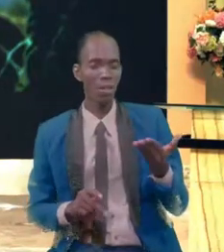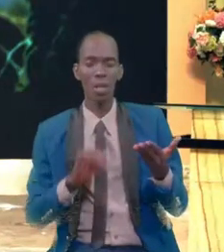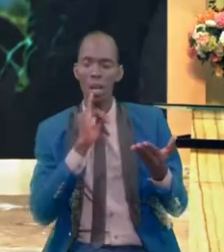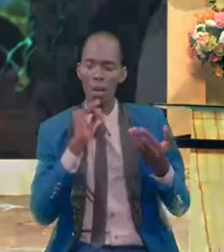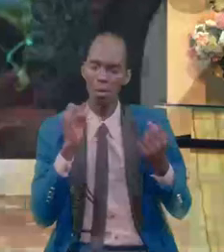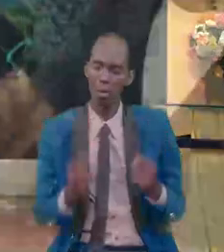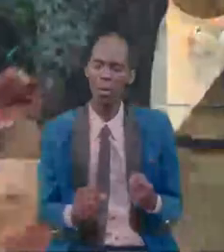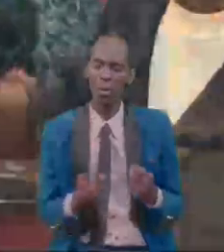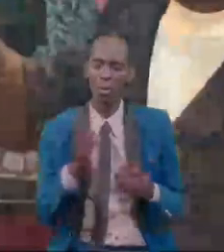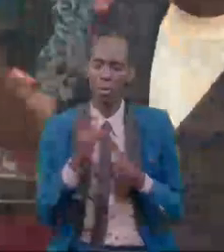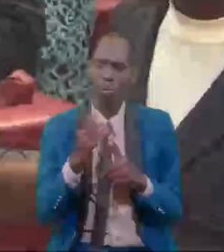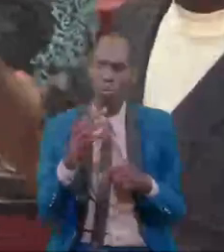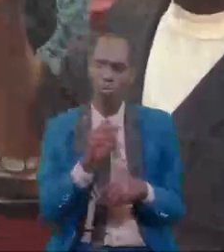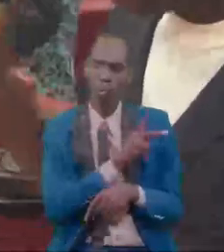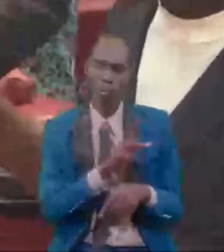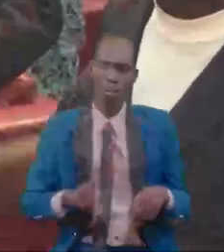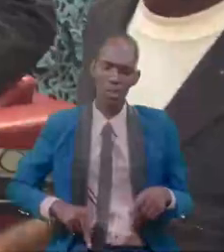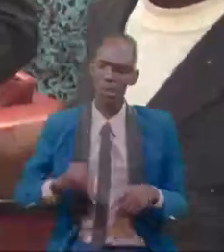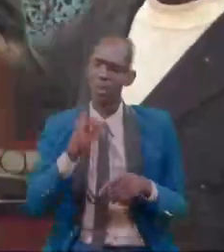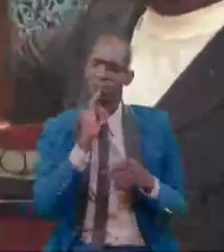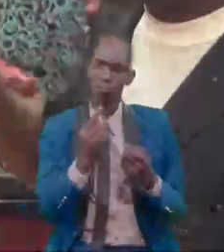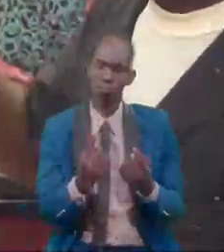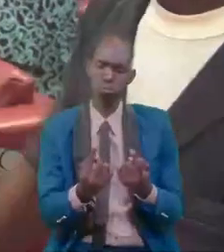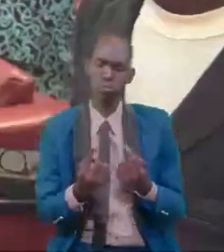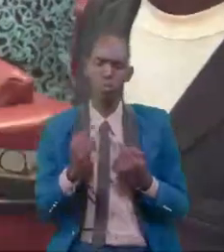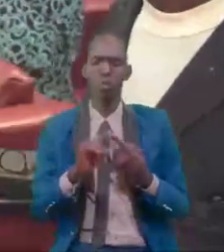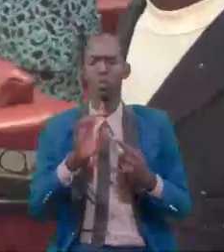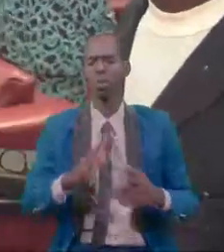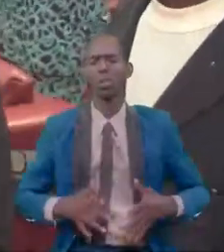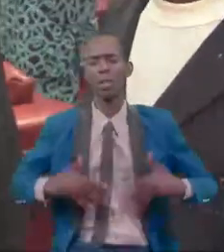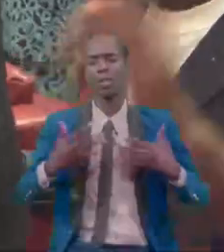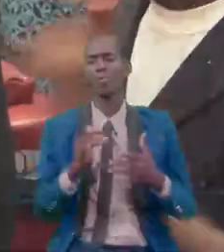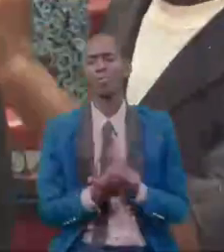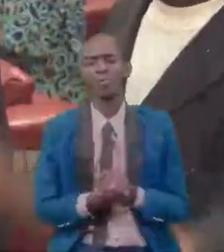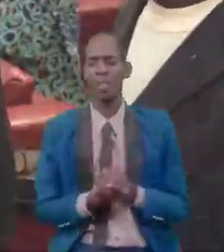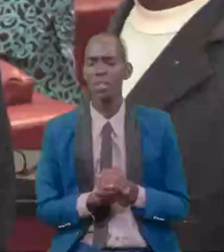La parole du roi entre dans votre vie.